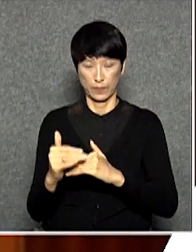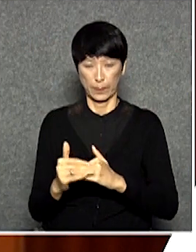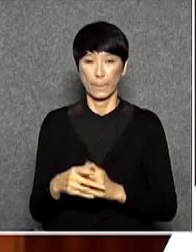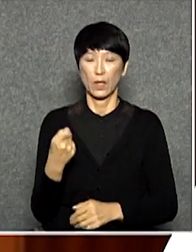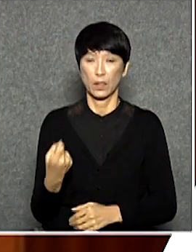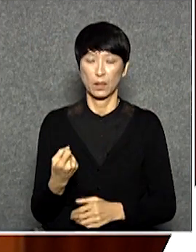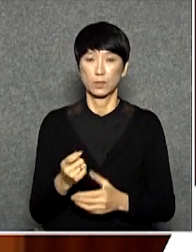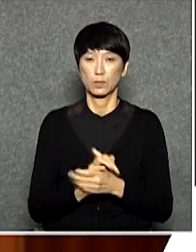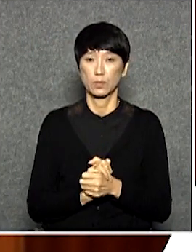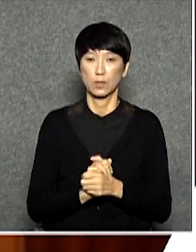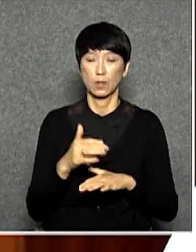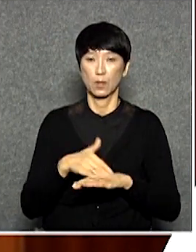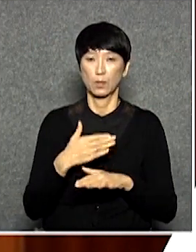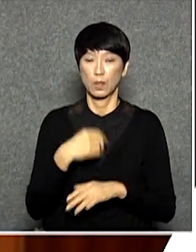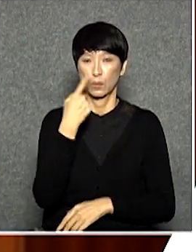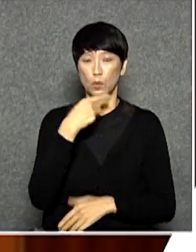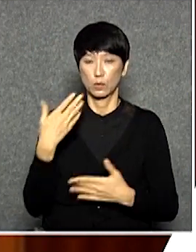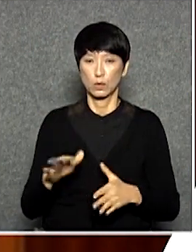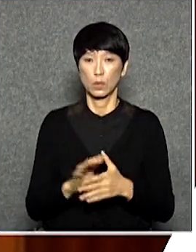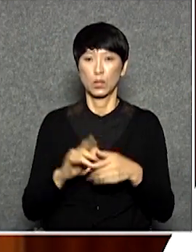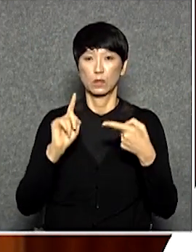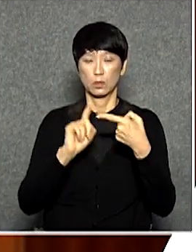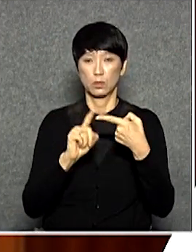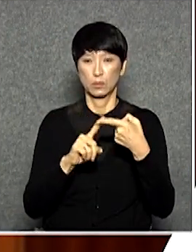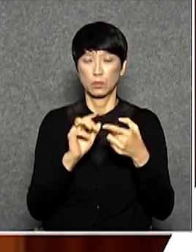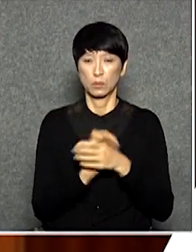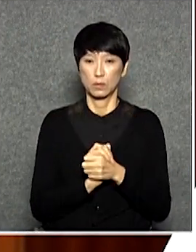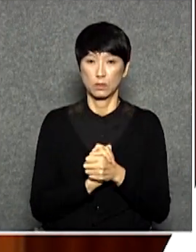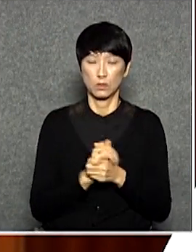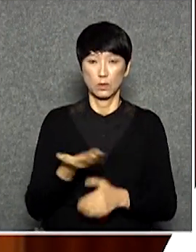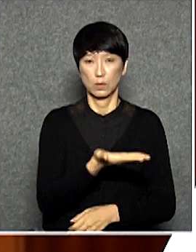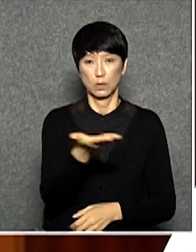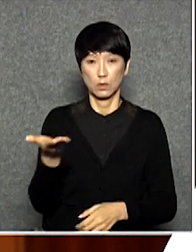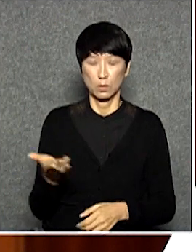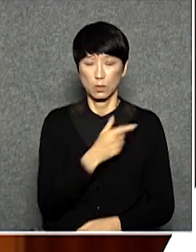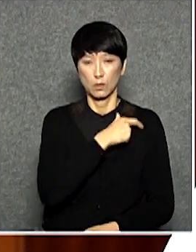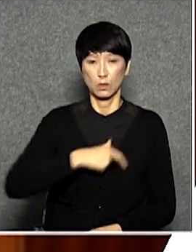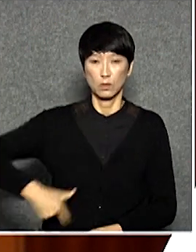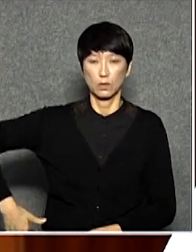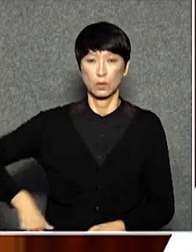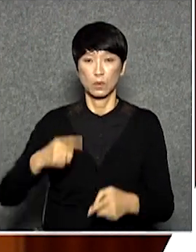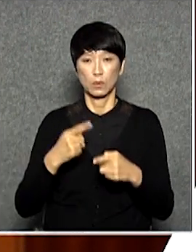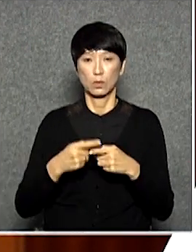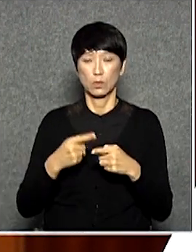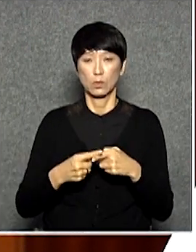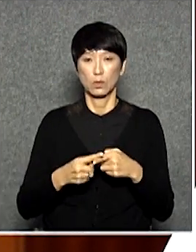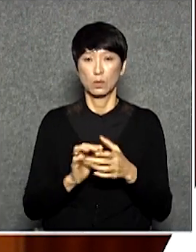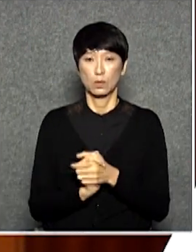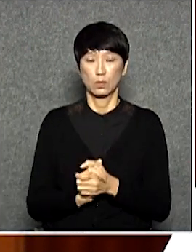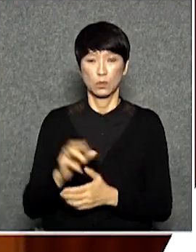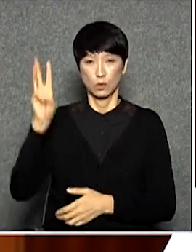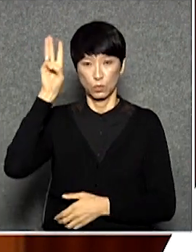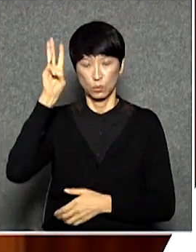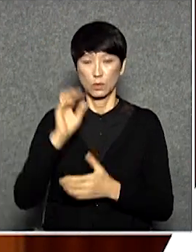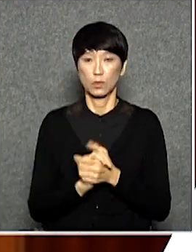單。剛才我已經講過，第一就是讓各位議員呢是正式宣誓成為正式的議